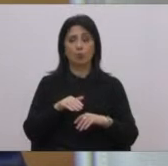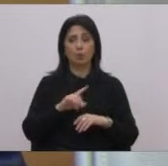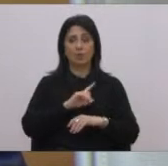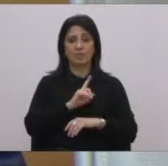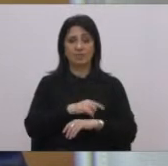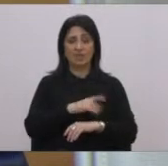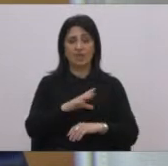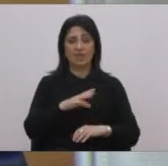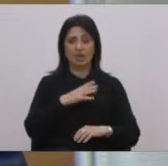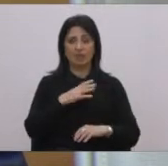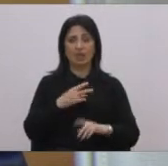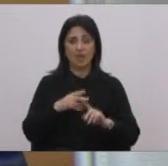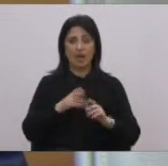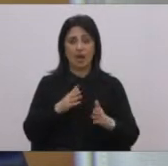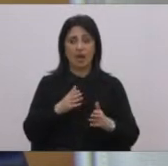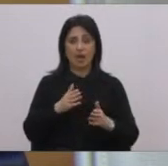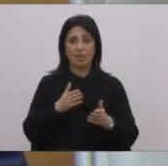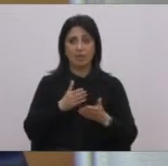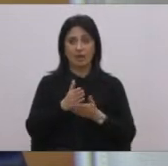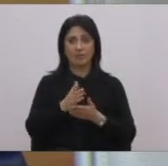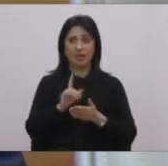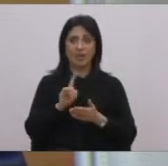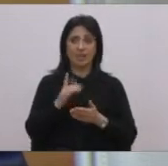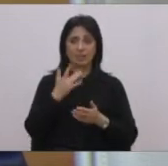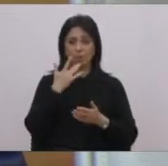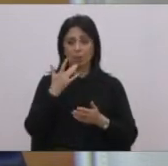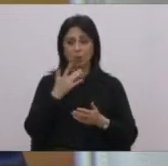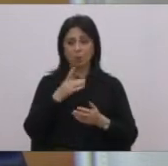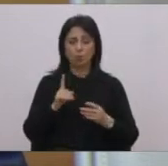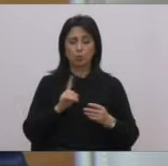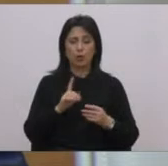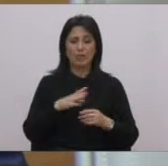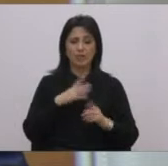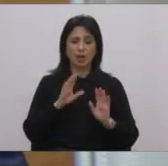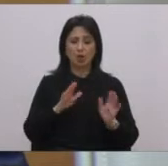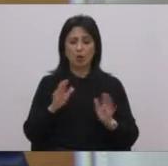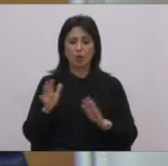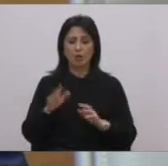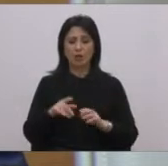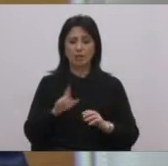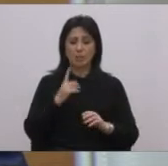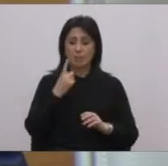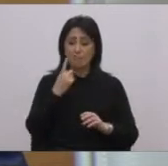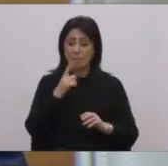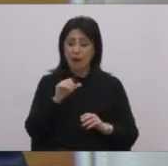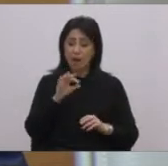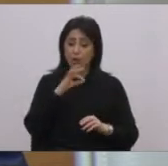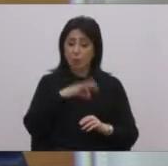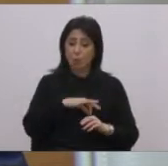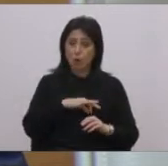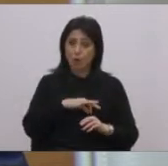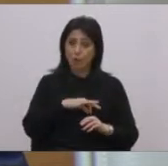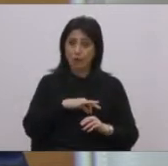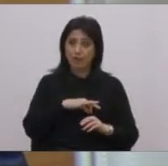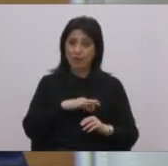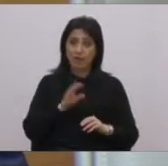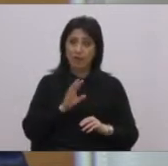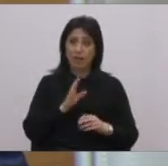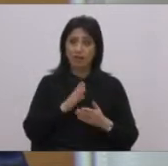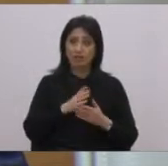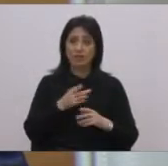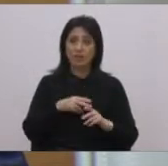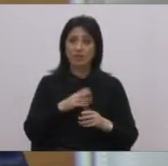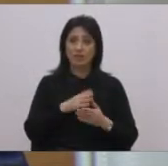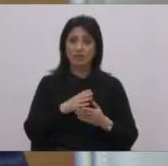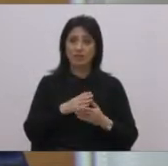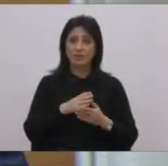ძლიერი გახდეს. Აი ამ ხრივ, შეიძლება რაღაც პოლიტიკურში რაღაცა იყოს, მაგრამ ეს მარტო მოგების მოგება კი არ არის. Ეს